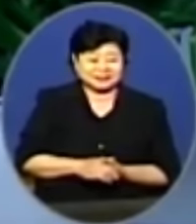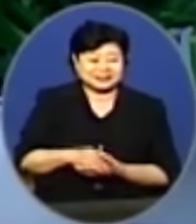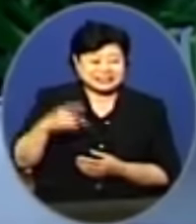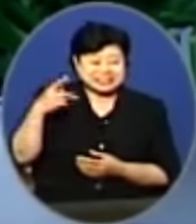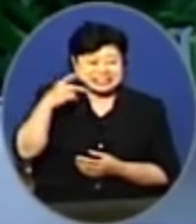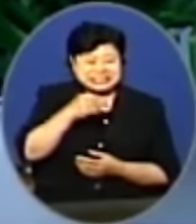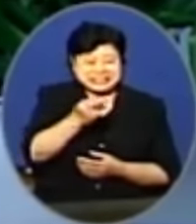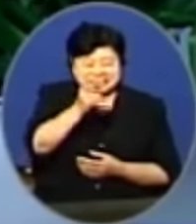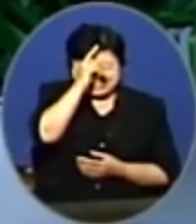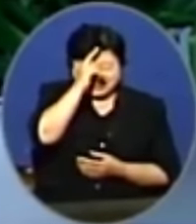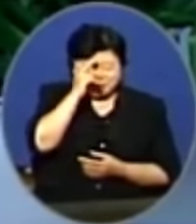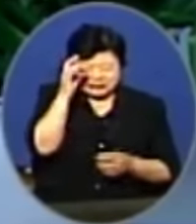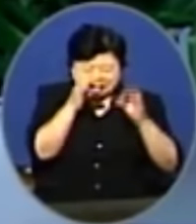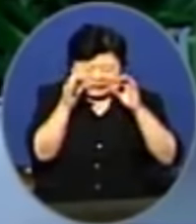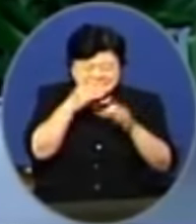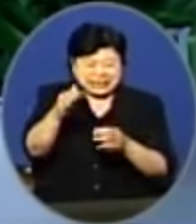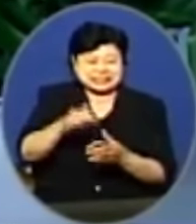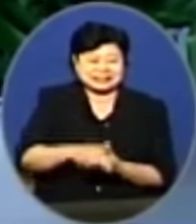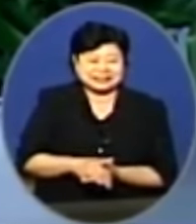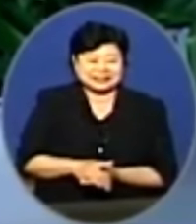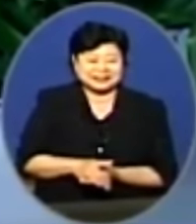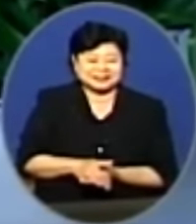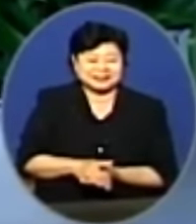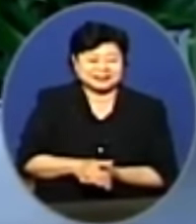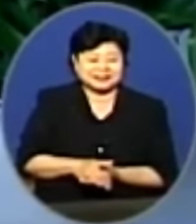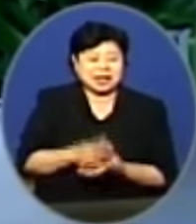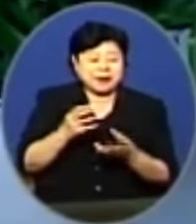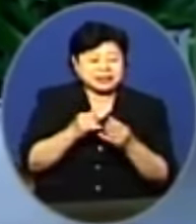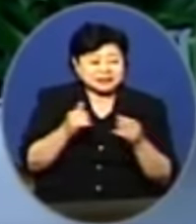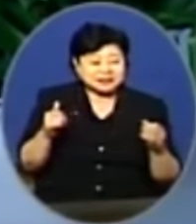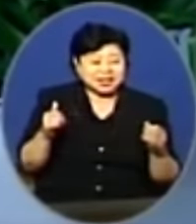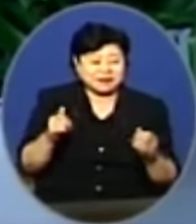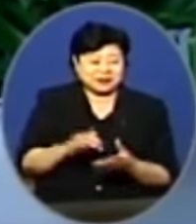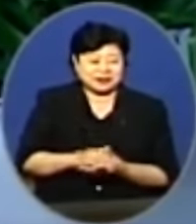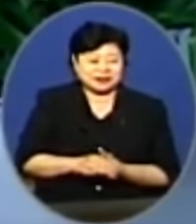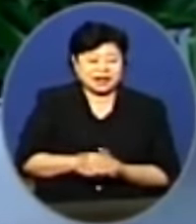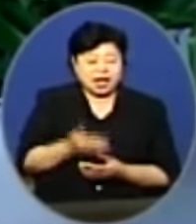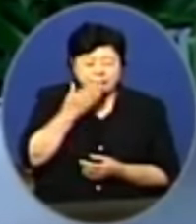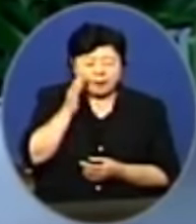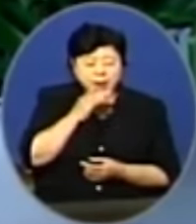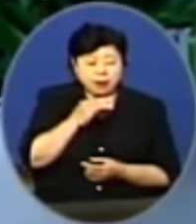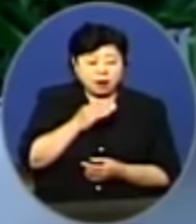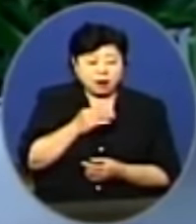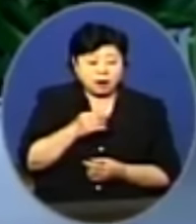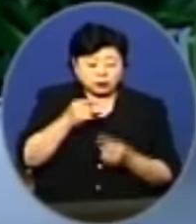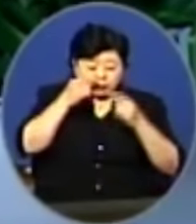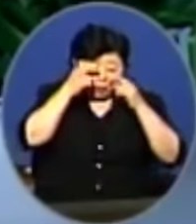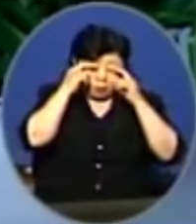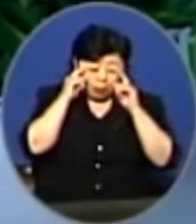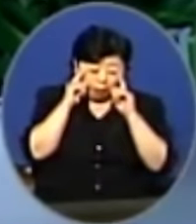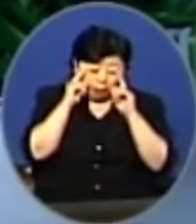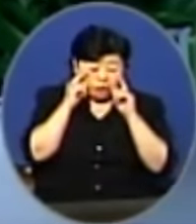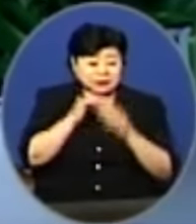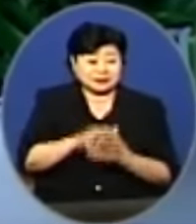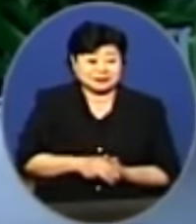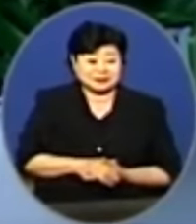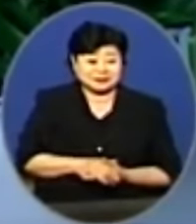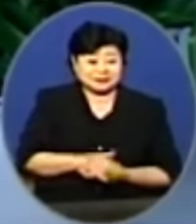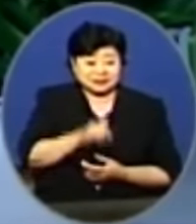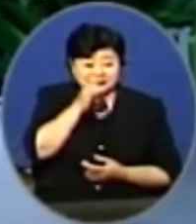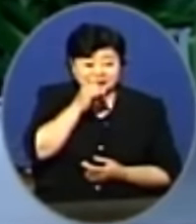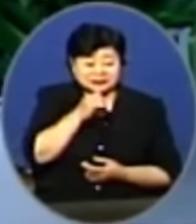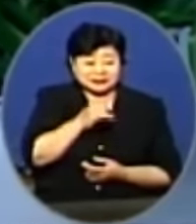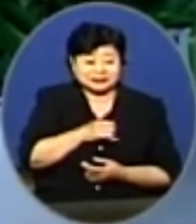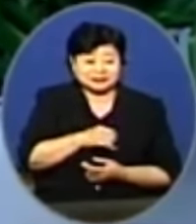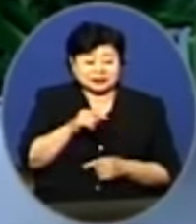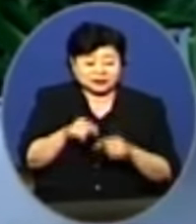오살리를 찾아서 찾아서 갔답니다. 가니까 많은 사람들이 밥을 안 먹고 눈이 쑥 들어가가지고서